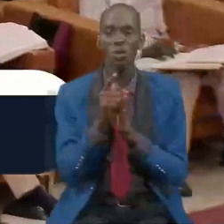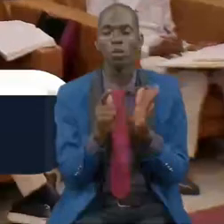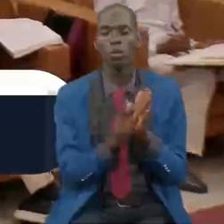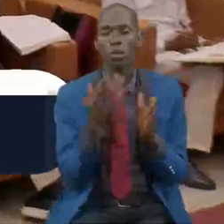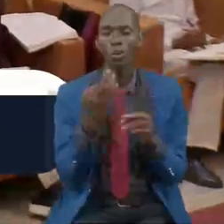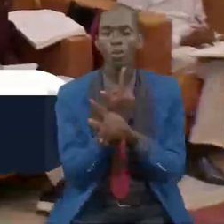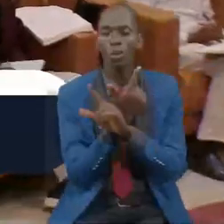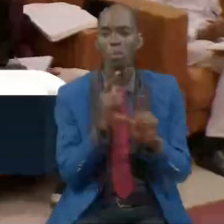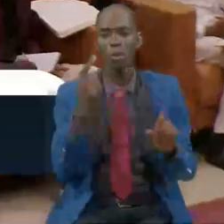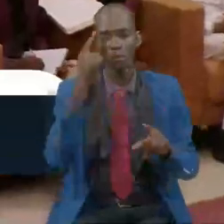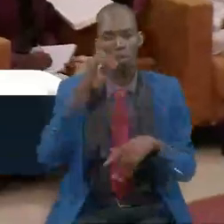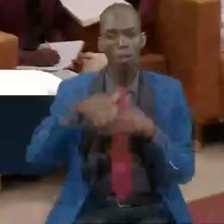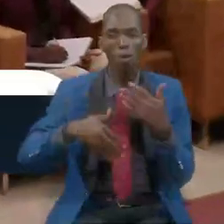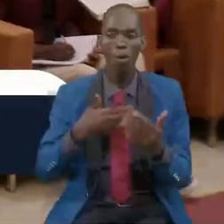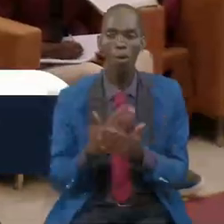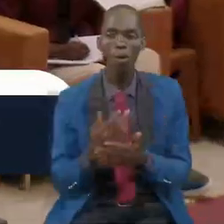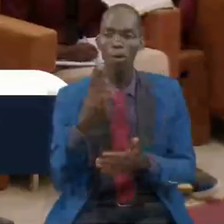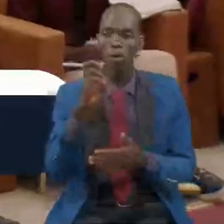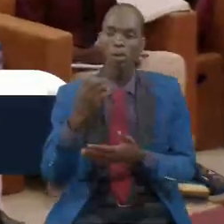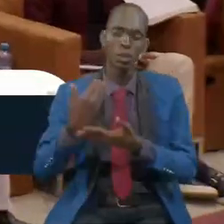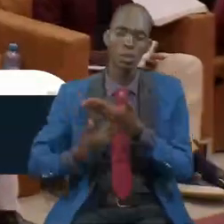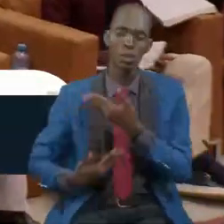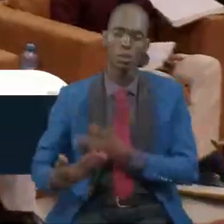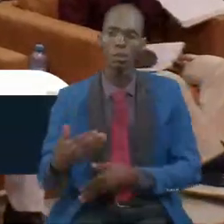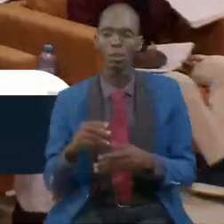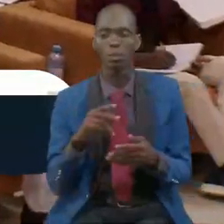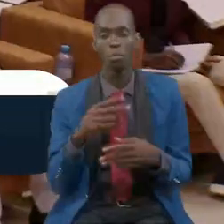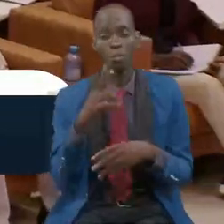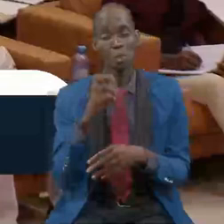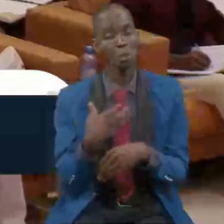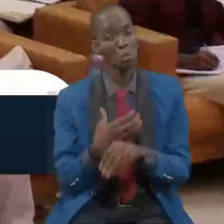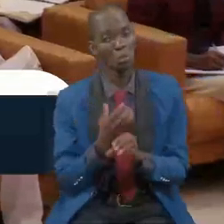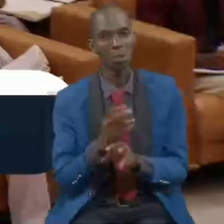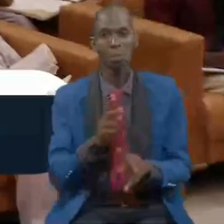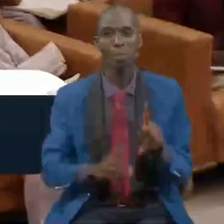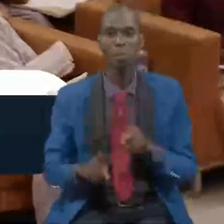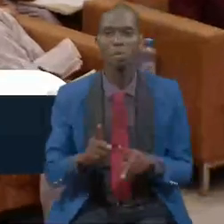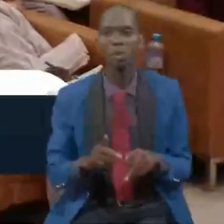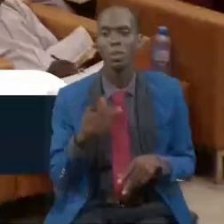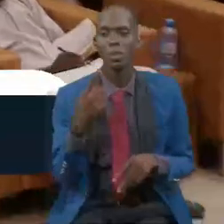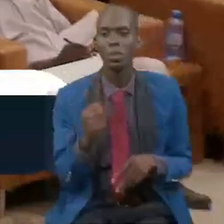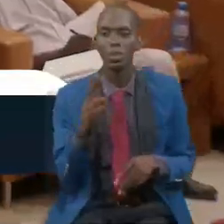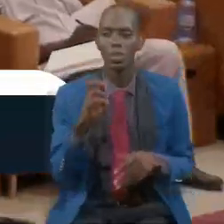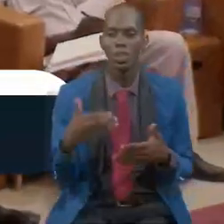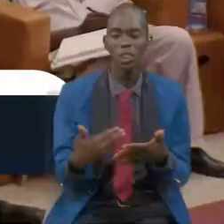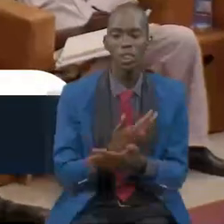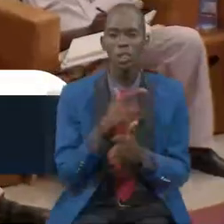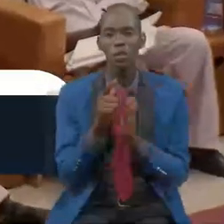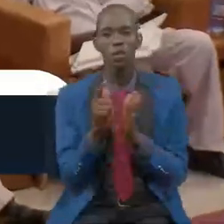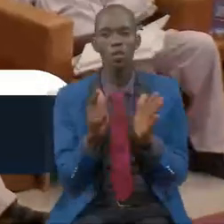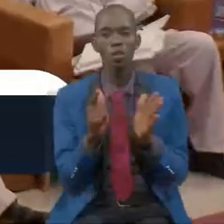liberté pour tous les régénérés. La loi nouvelle ou la